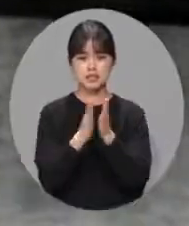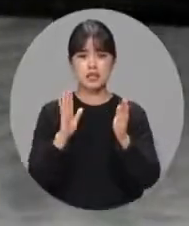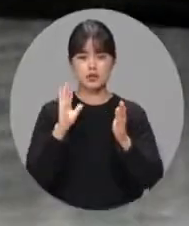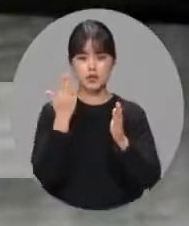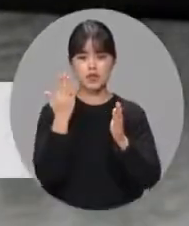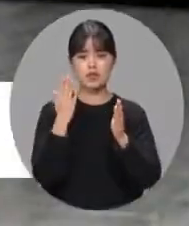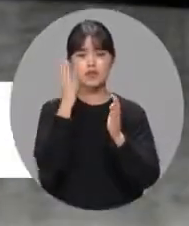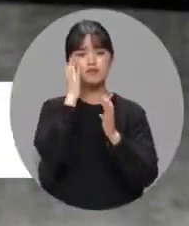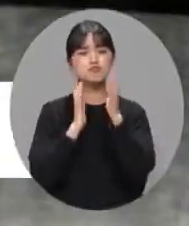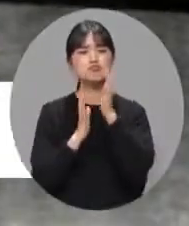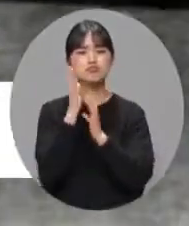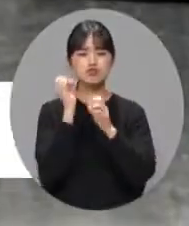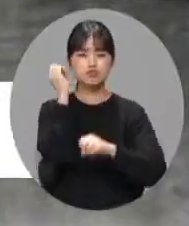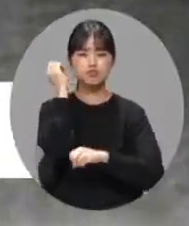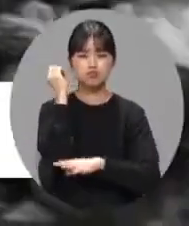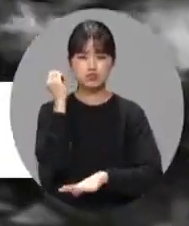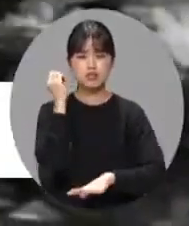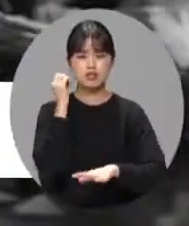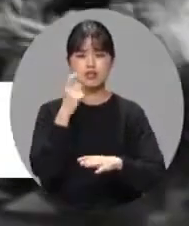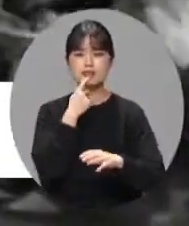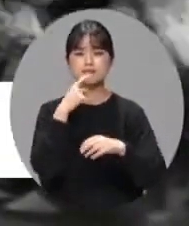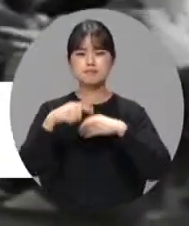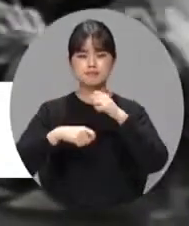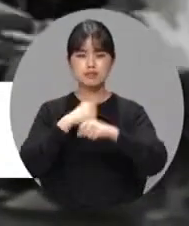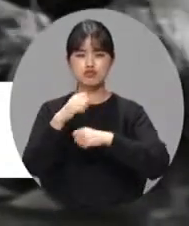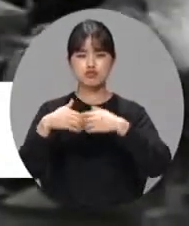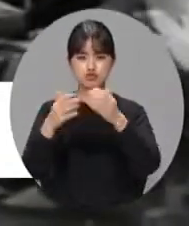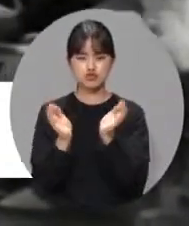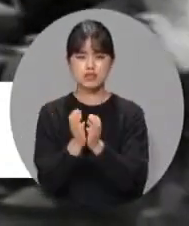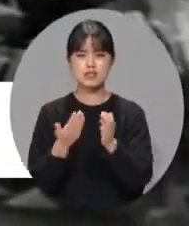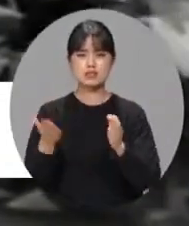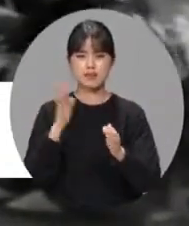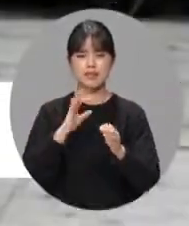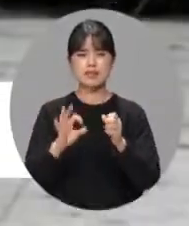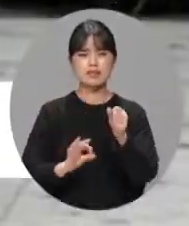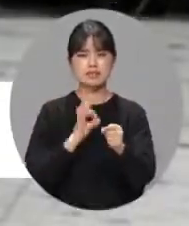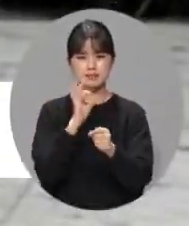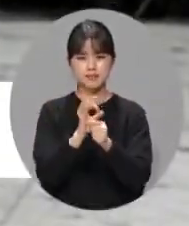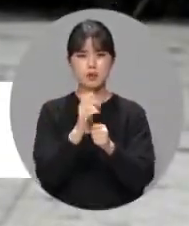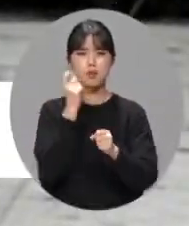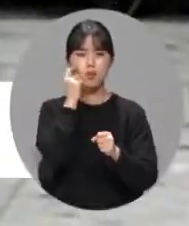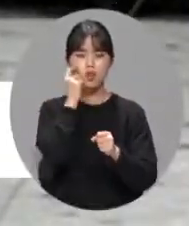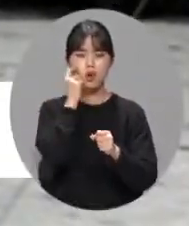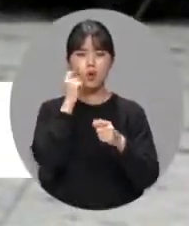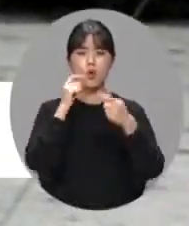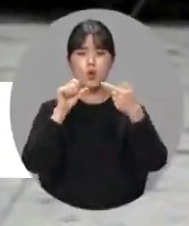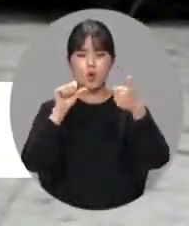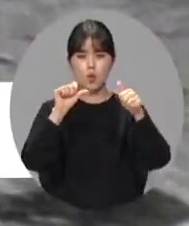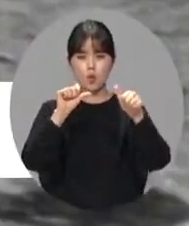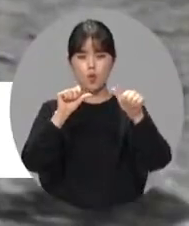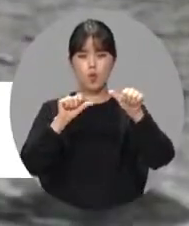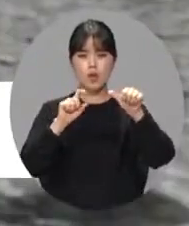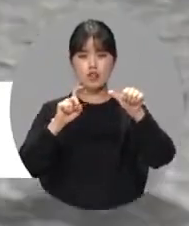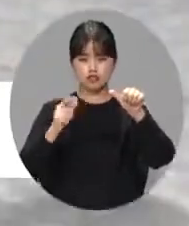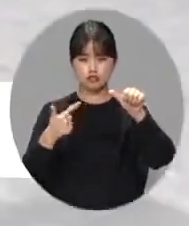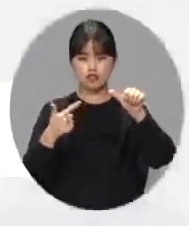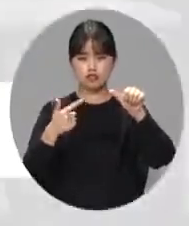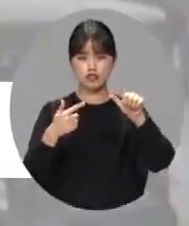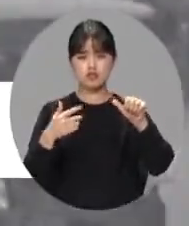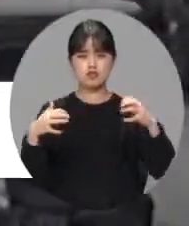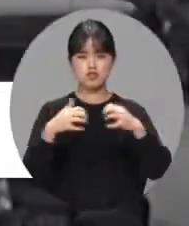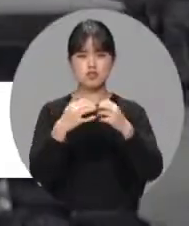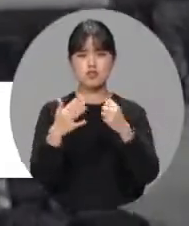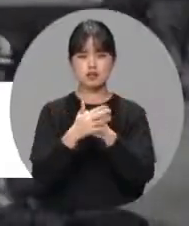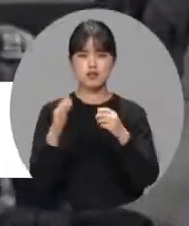풀뿌리 민주주의는 그러나 채 10년을 유지하지 못하고 5.16 군사정변으로 명맥이 끊겼습니다.